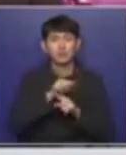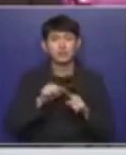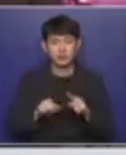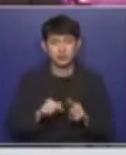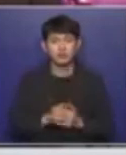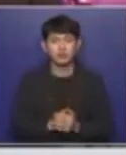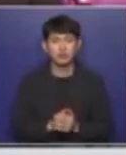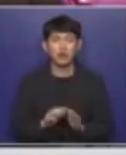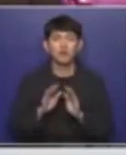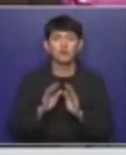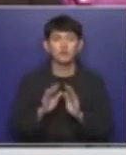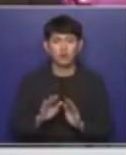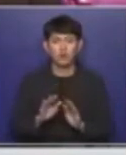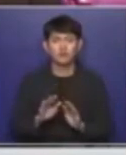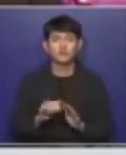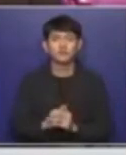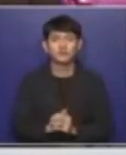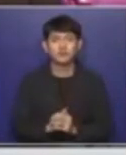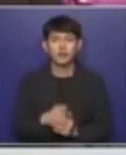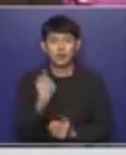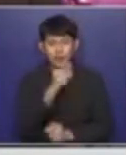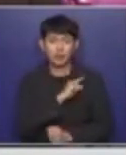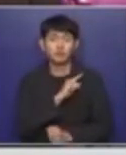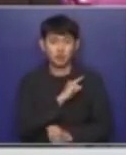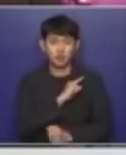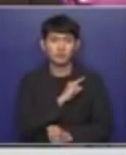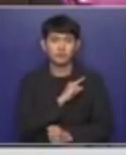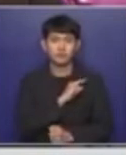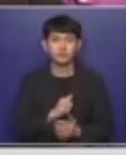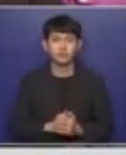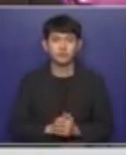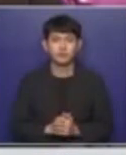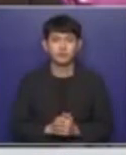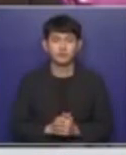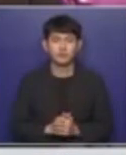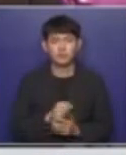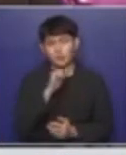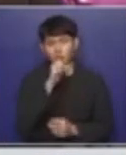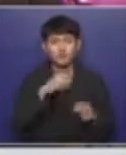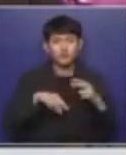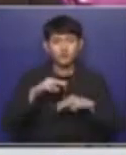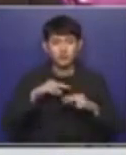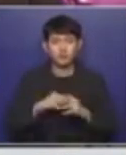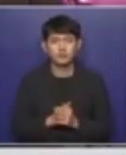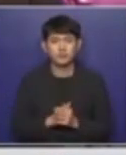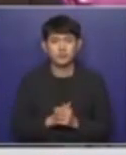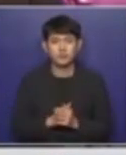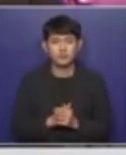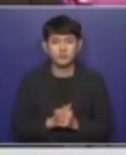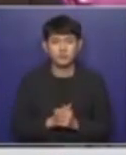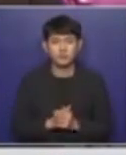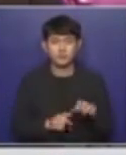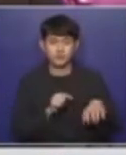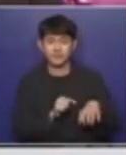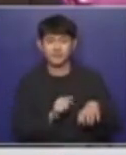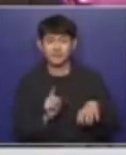7.6% ก็ฝากส่วนงานที่เกี่ยวข้องลองดูอีกหน่วยงานหนึ่งนะครับซึ่งเป็